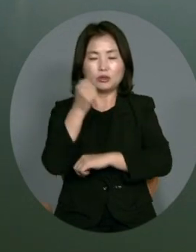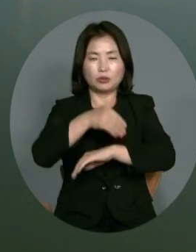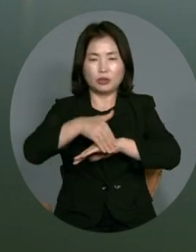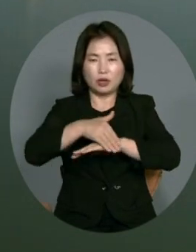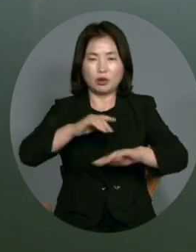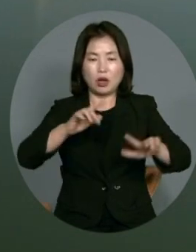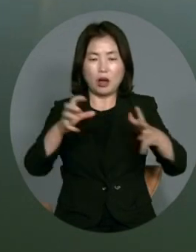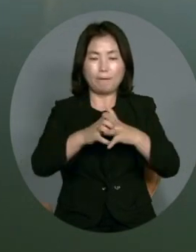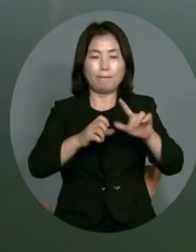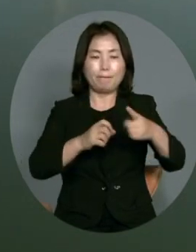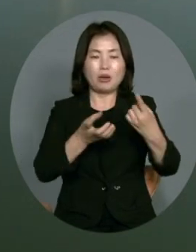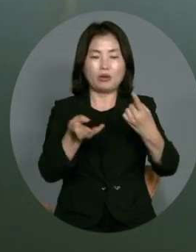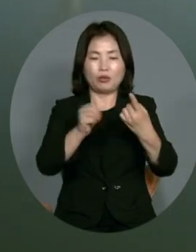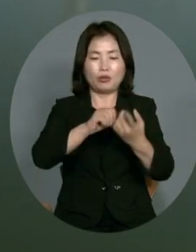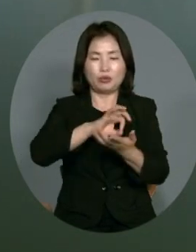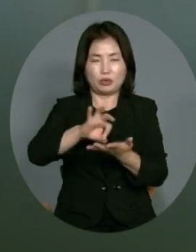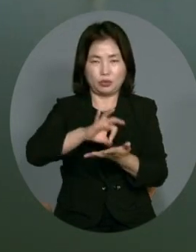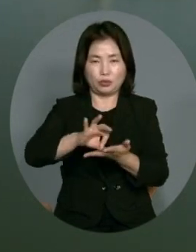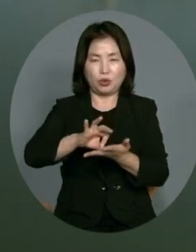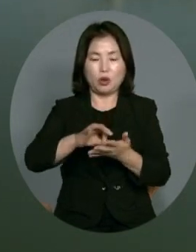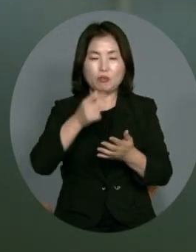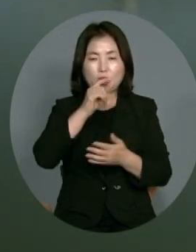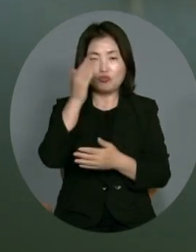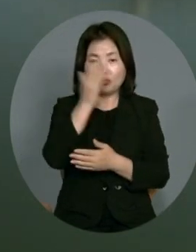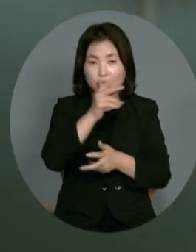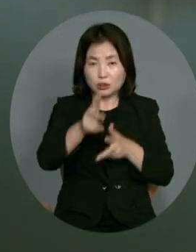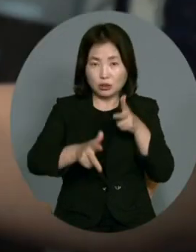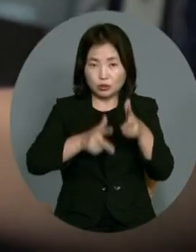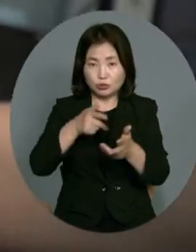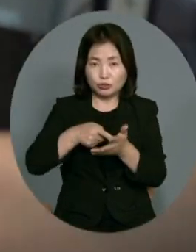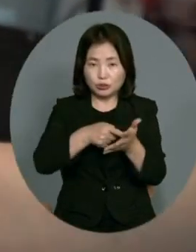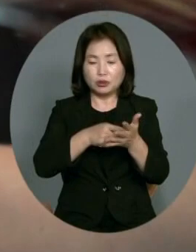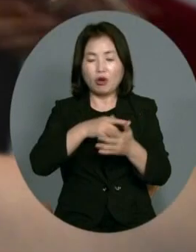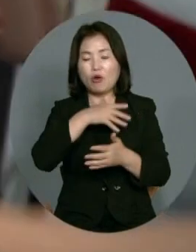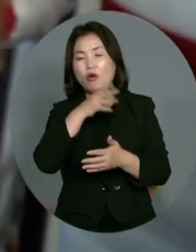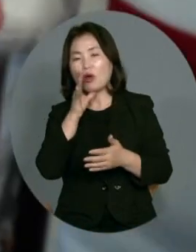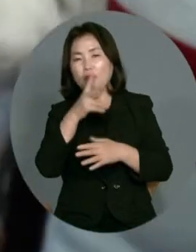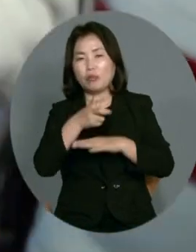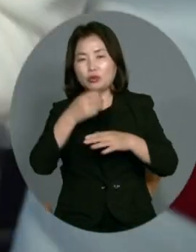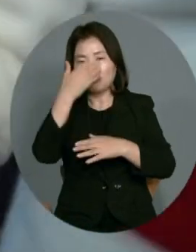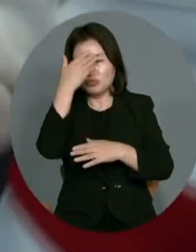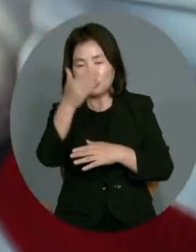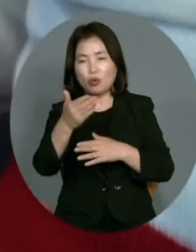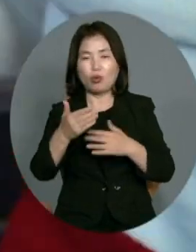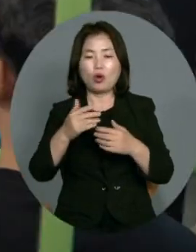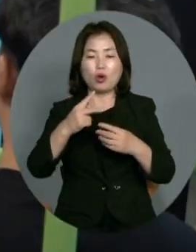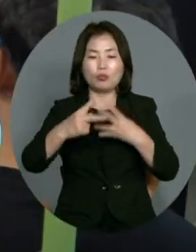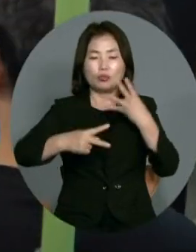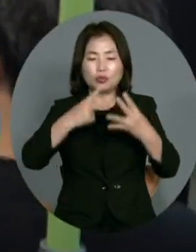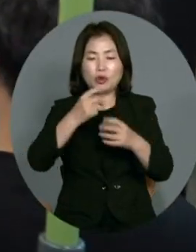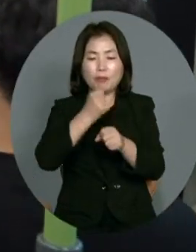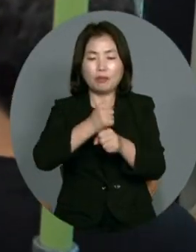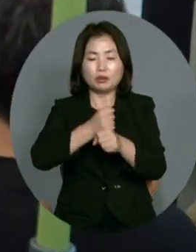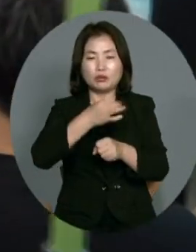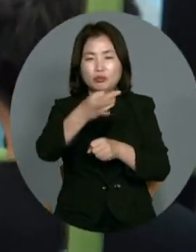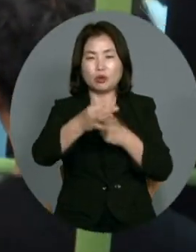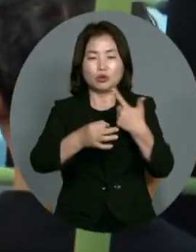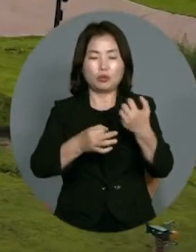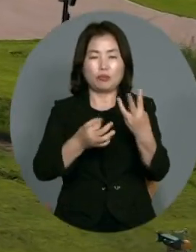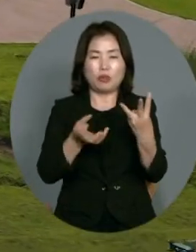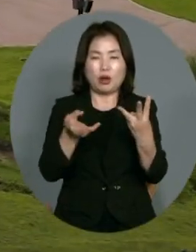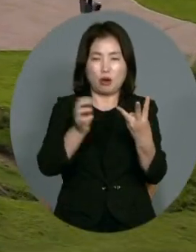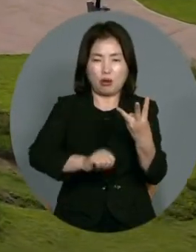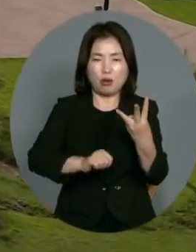수립에 100억 원을 씁니다. 맑은 물 하이웨이 추진, 어르신 버스 무료화를 위한 프로그램 개발비 등에 68억